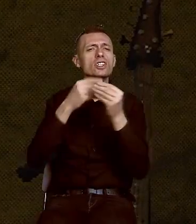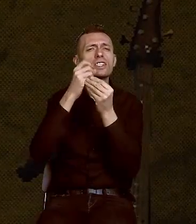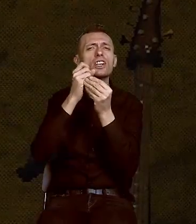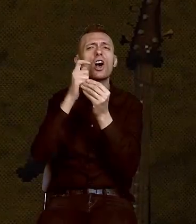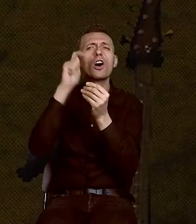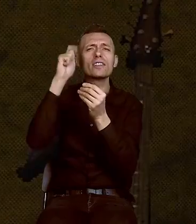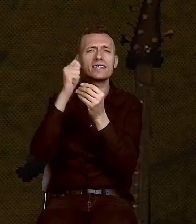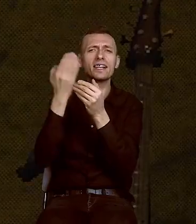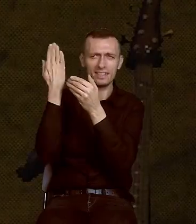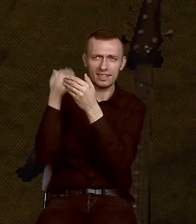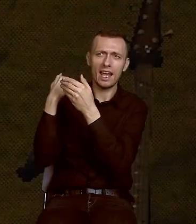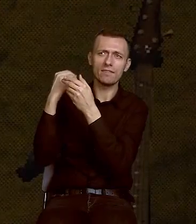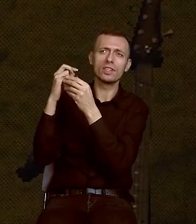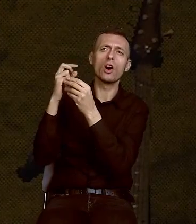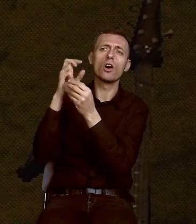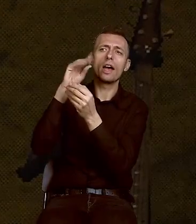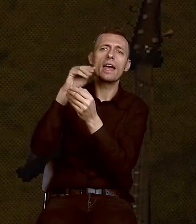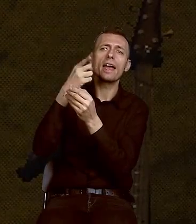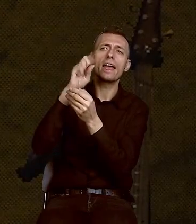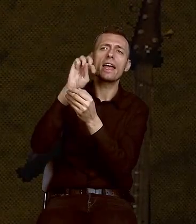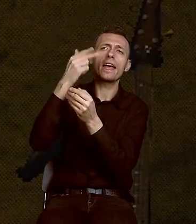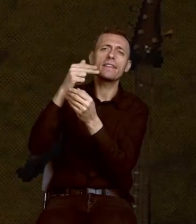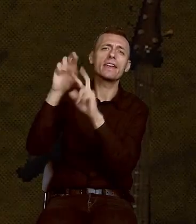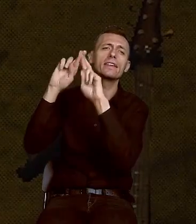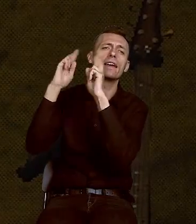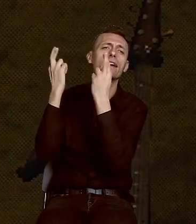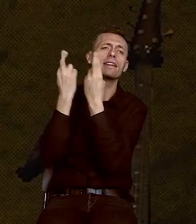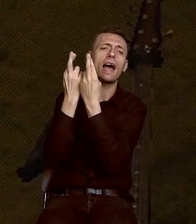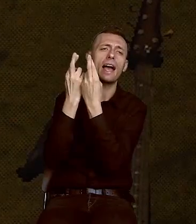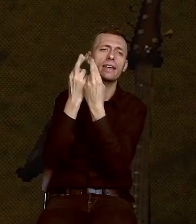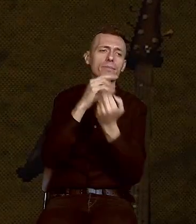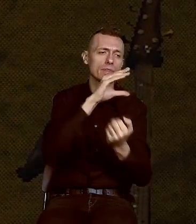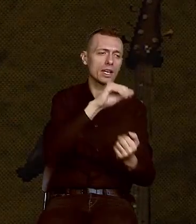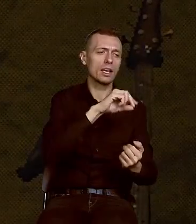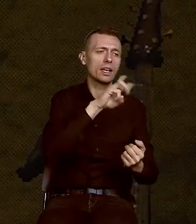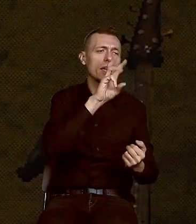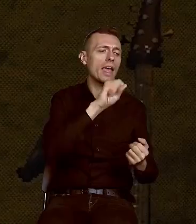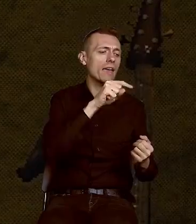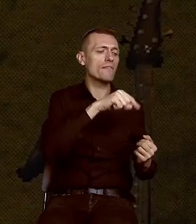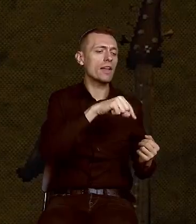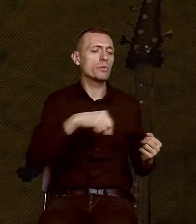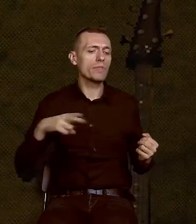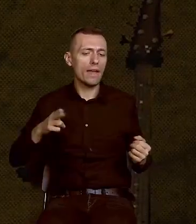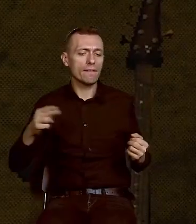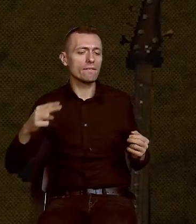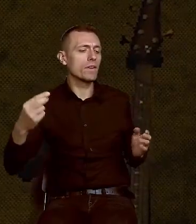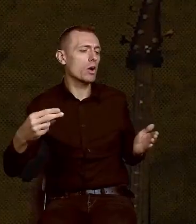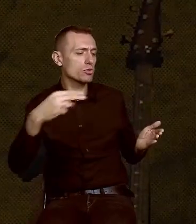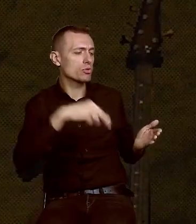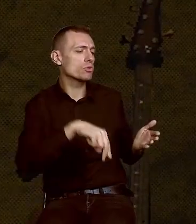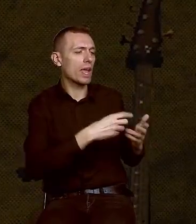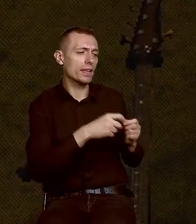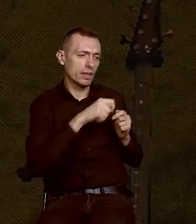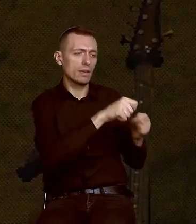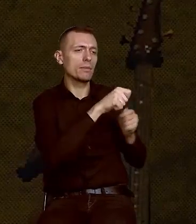Ewy, aby ją zwieść, aby zjadła owoc. Ewa poczęstowała Adama, a on zjadł kawałek